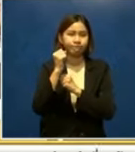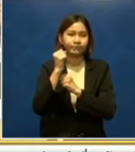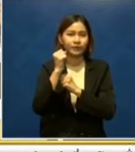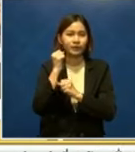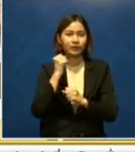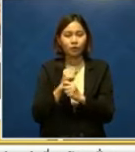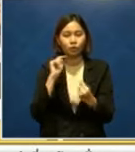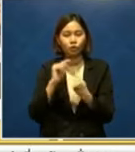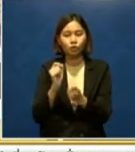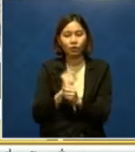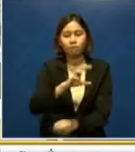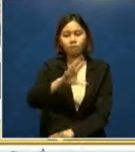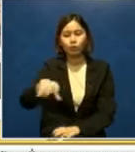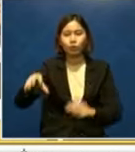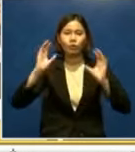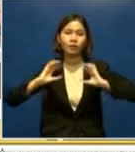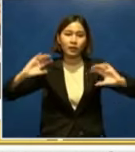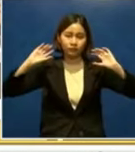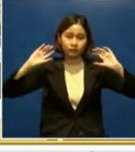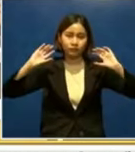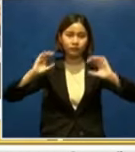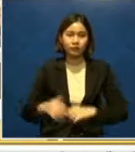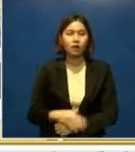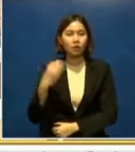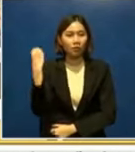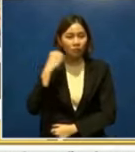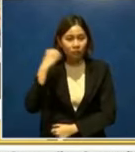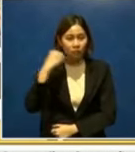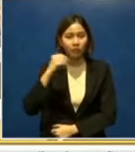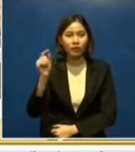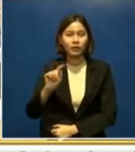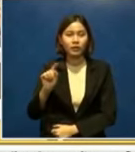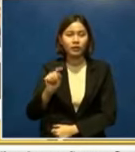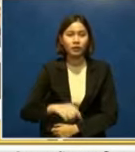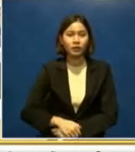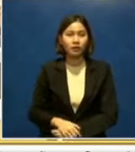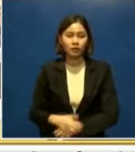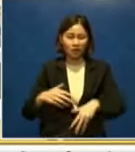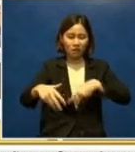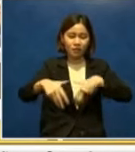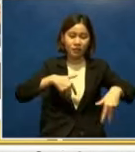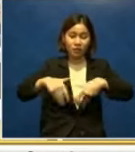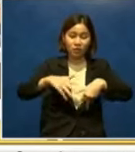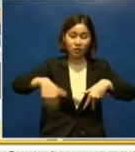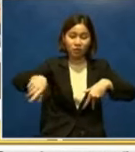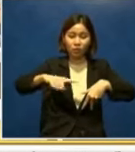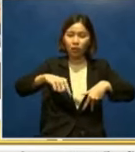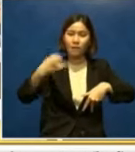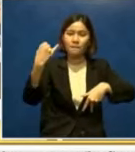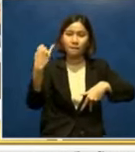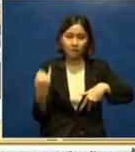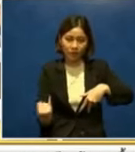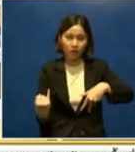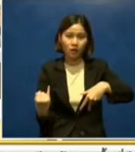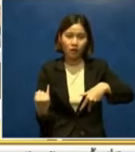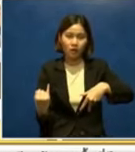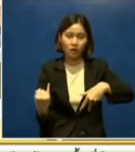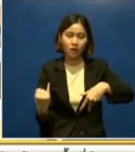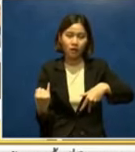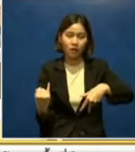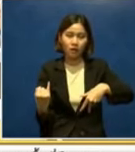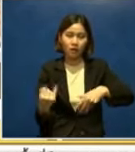กับหน่วยงานของรัฐครับแล้วหลายครั้งหลายหนเหลือเกินที่พี่น้องประชาชนเป็นฝ่ายพ่ายแพ้